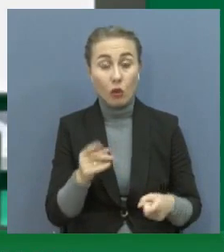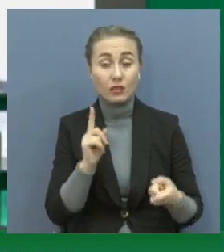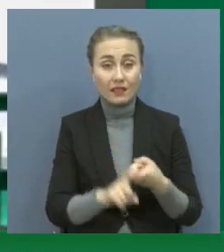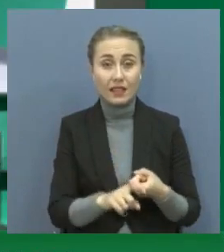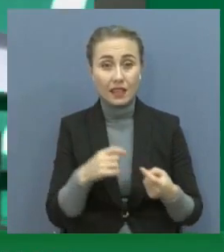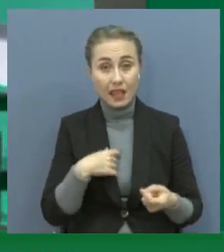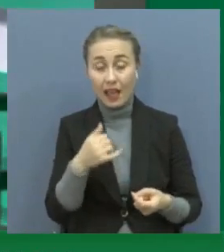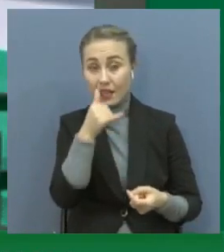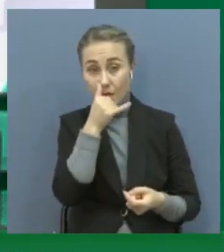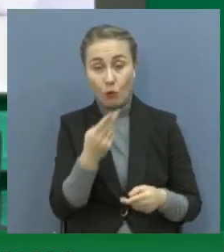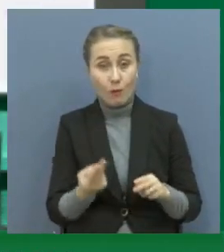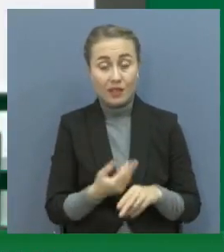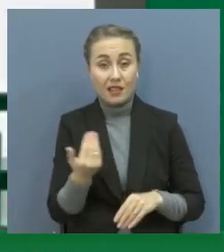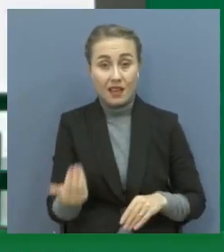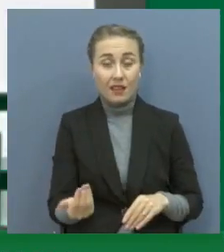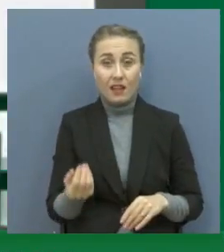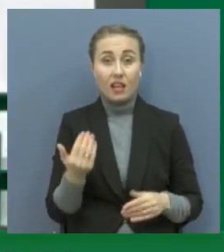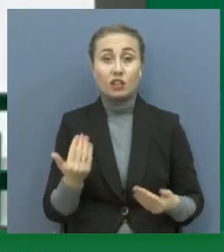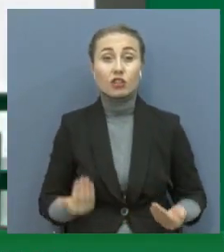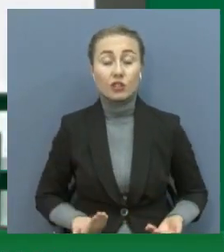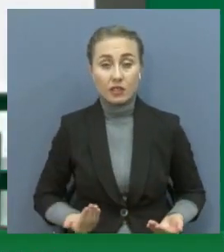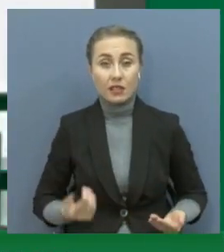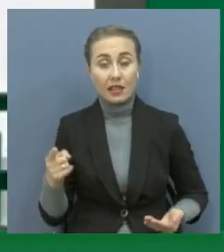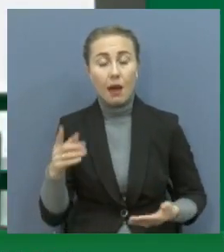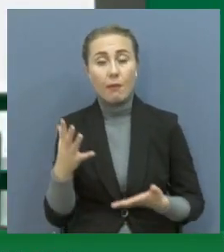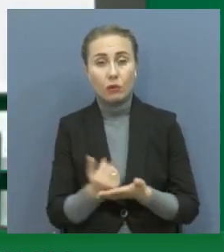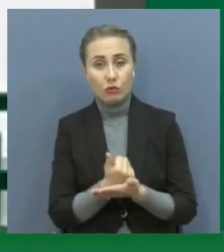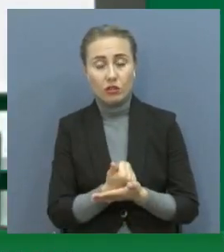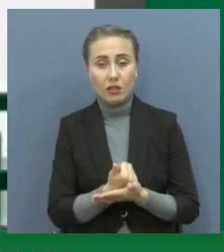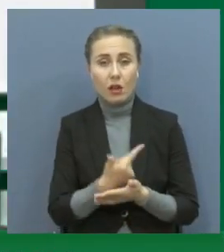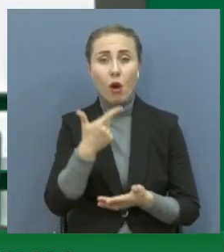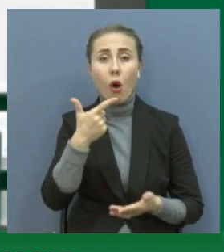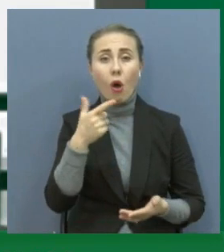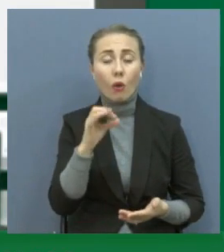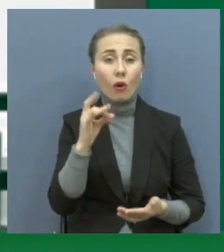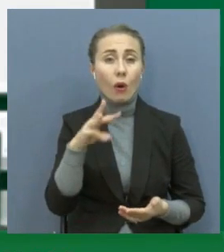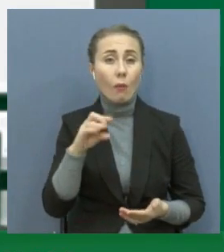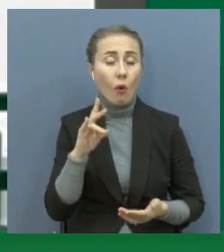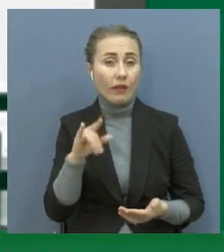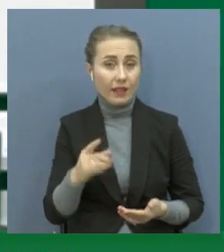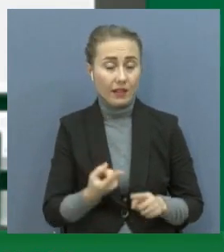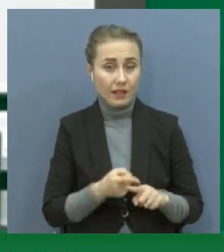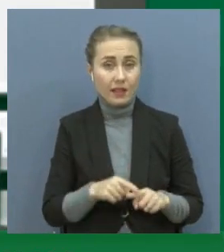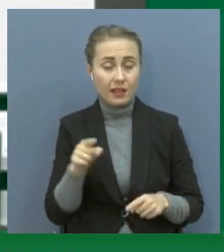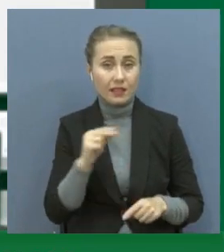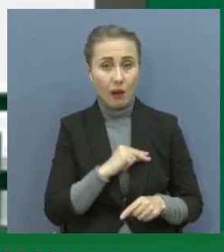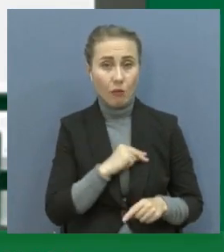без этого жить. Там получается уже гормональная работа идет организма. То есть